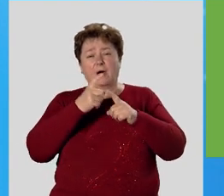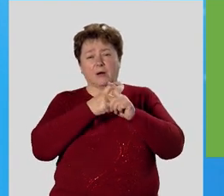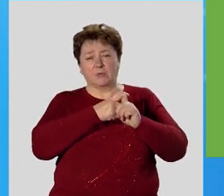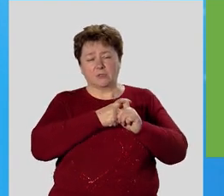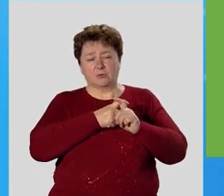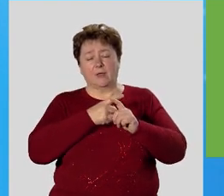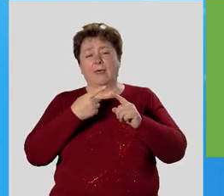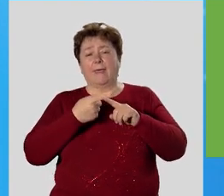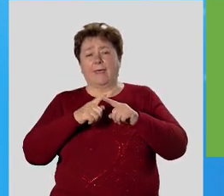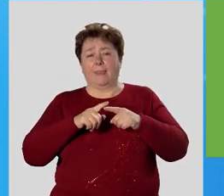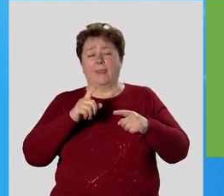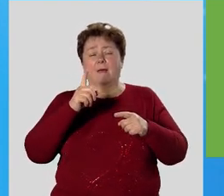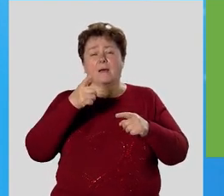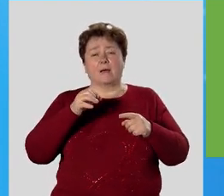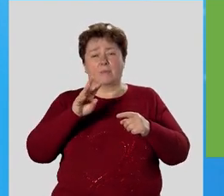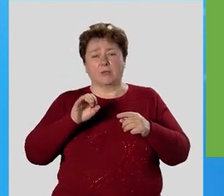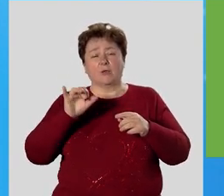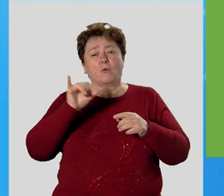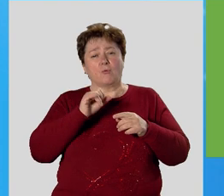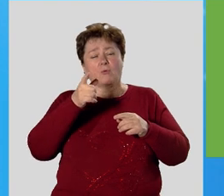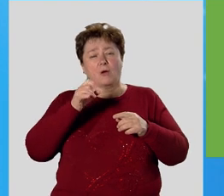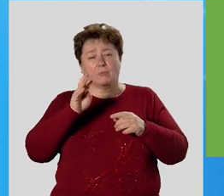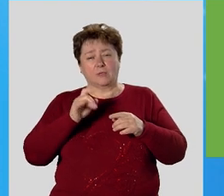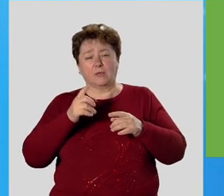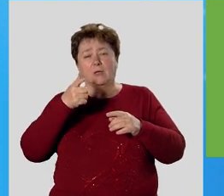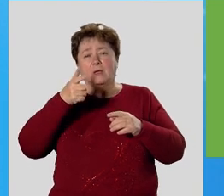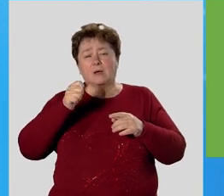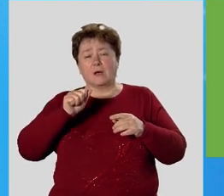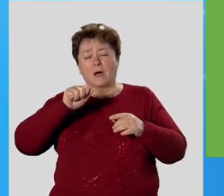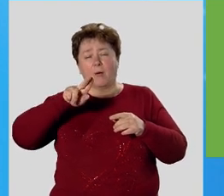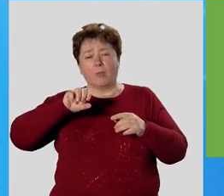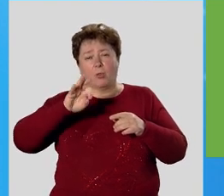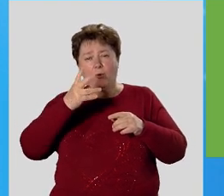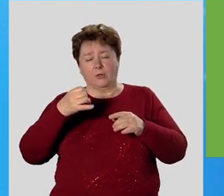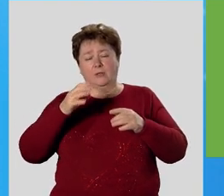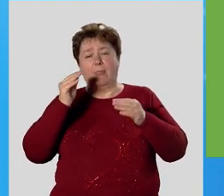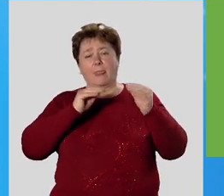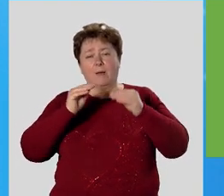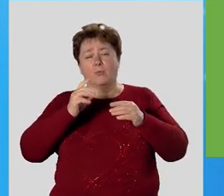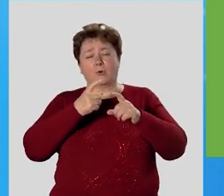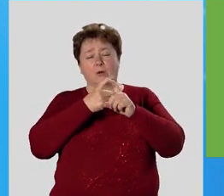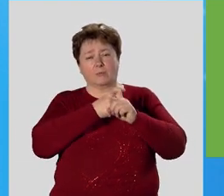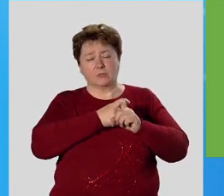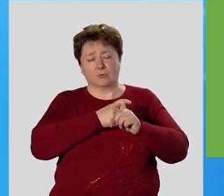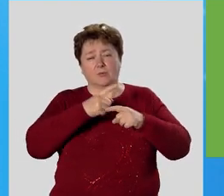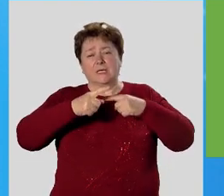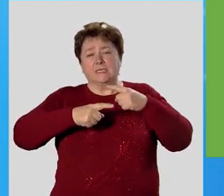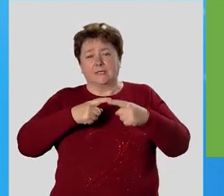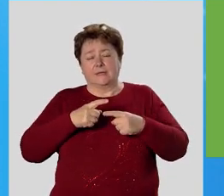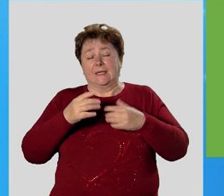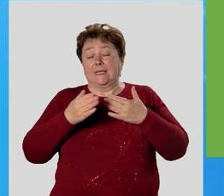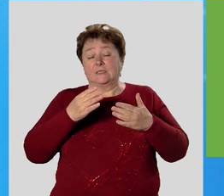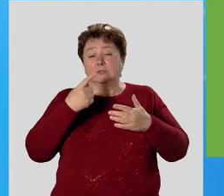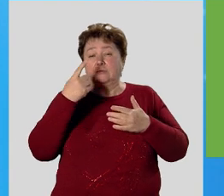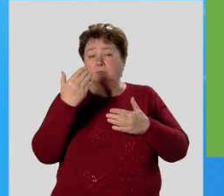так как это гамета, а у гаметы гаплоидный набор хромосом. Следовательно, если у